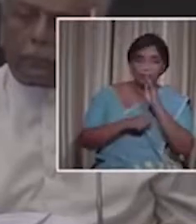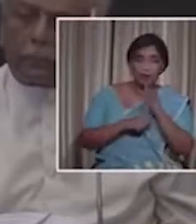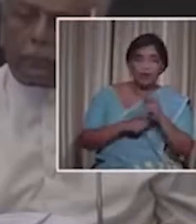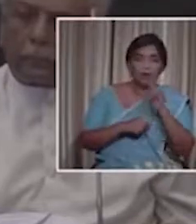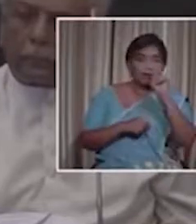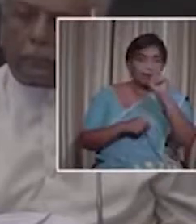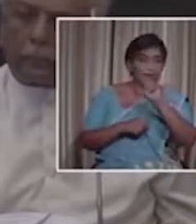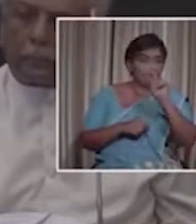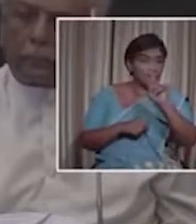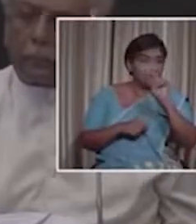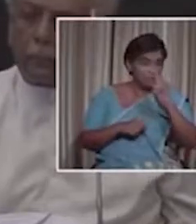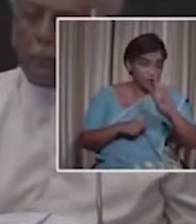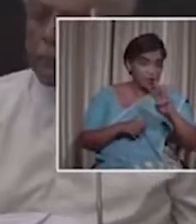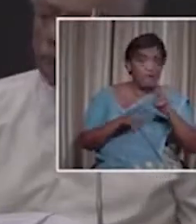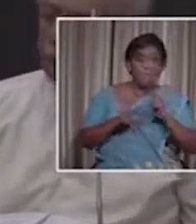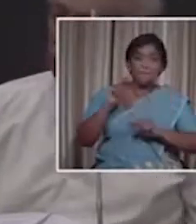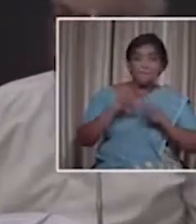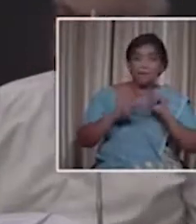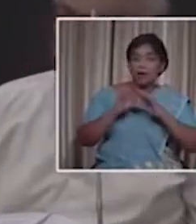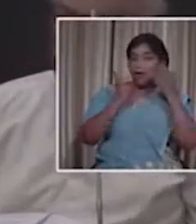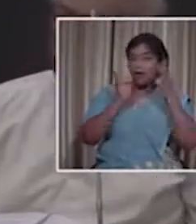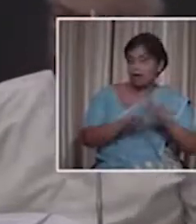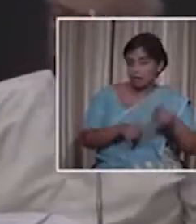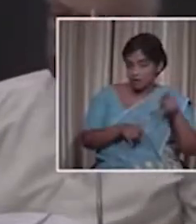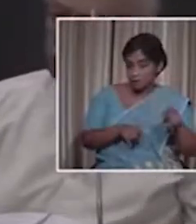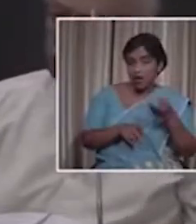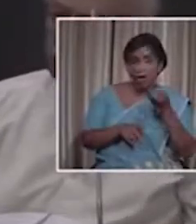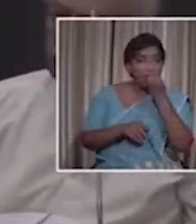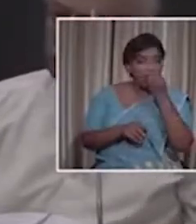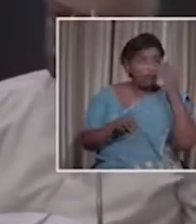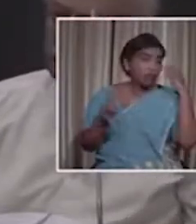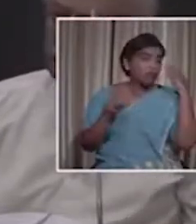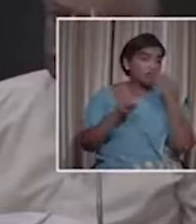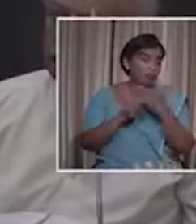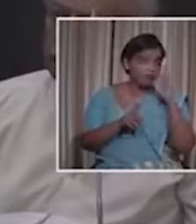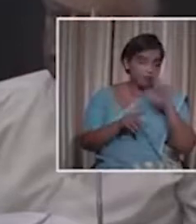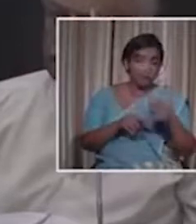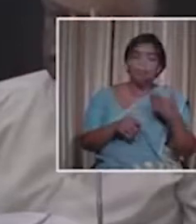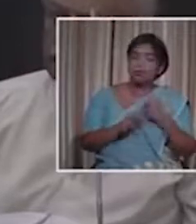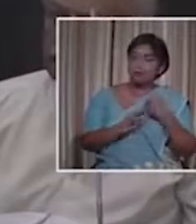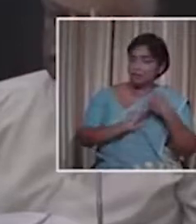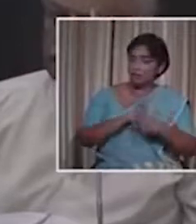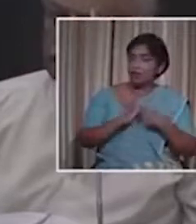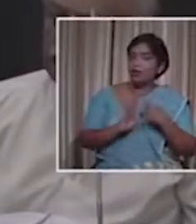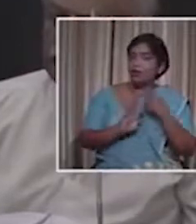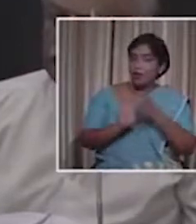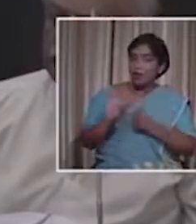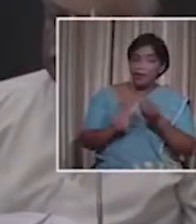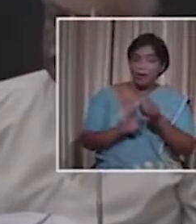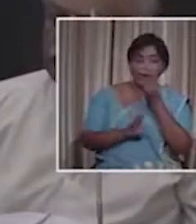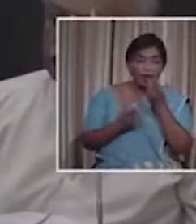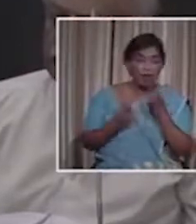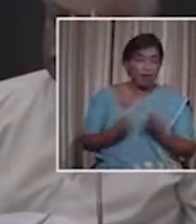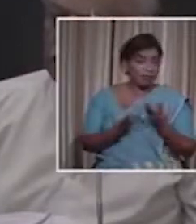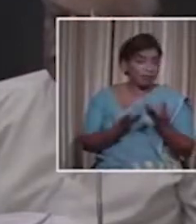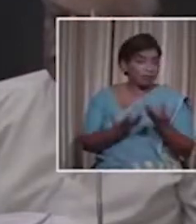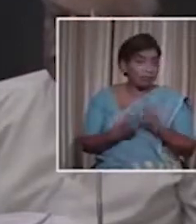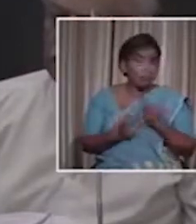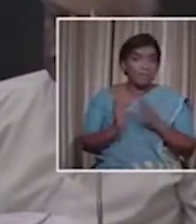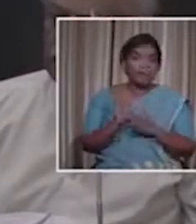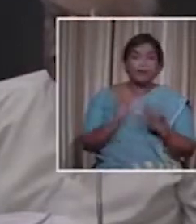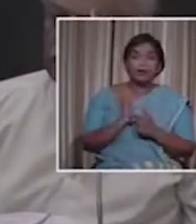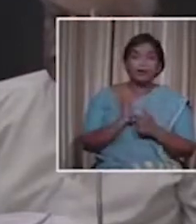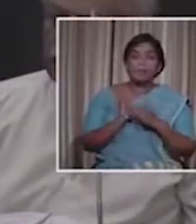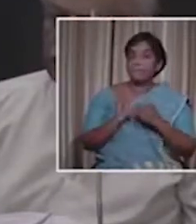அடுத்த 6 மாதங்களுக்கு தேவையான எரிபொருளை பெற்றுக் கொள்வதற்கு 3,300 மில்லியன் அமெரிக்க டாலர்களை தேட வேண்டிய நிலை காணப்படுகின்றது. அதே